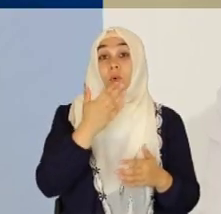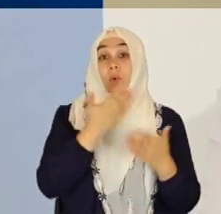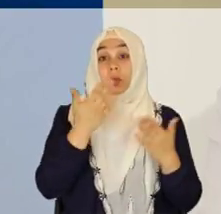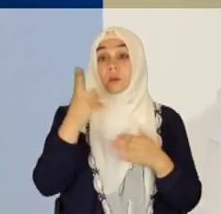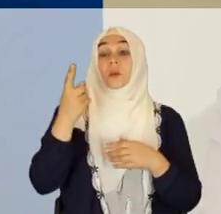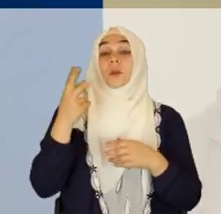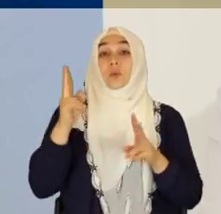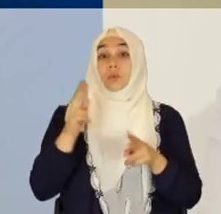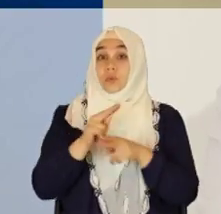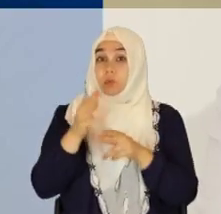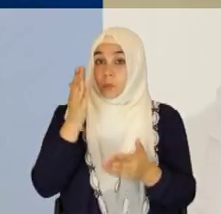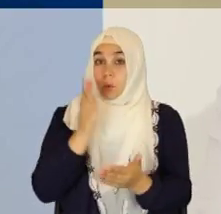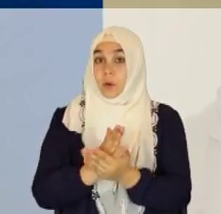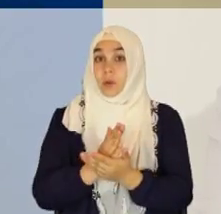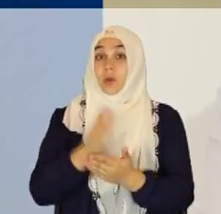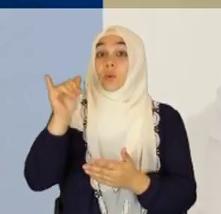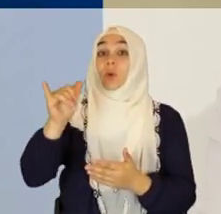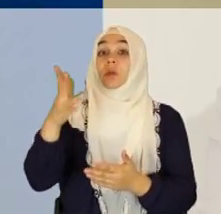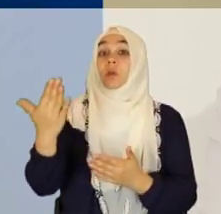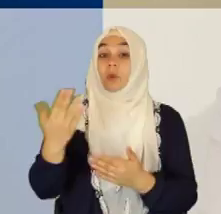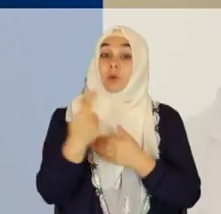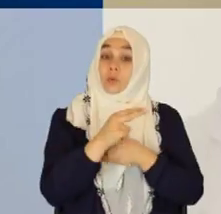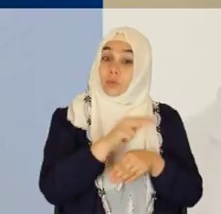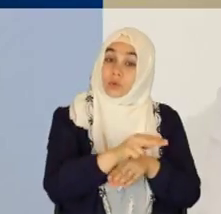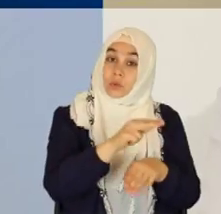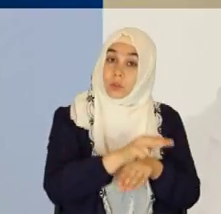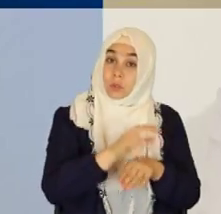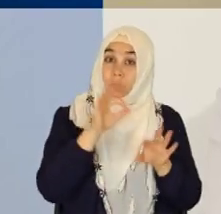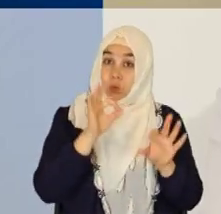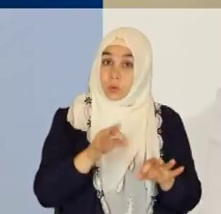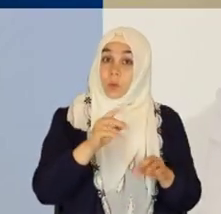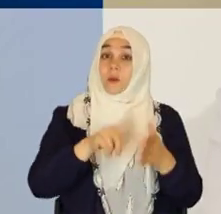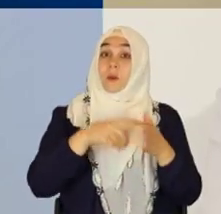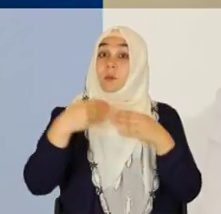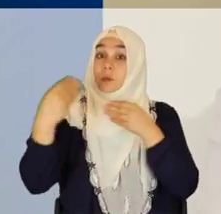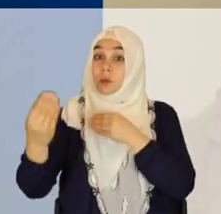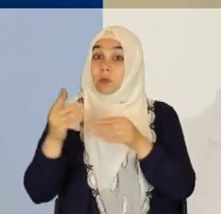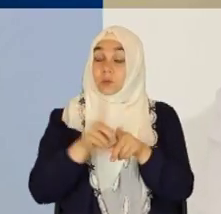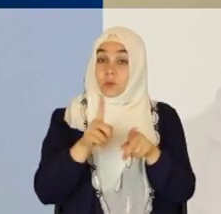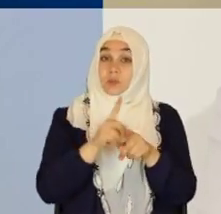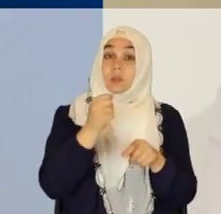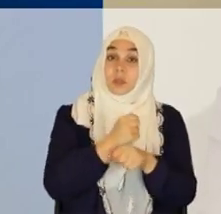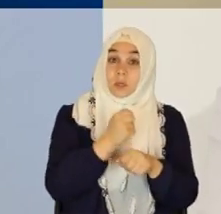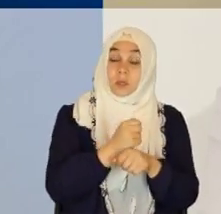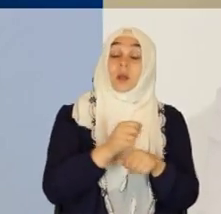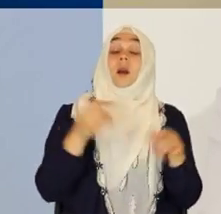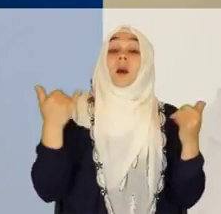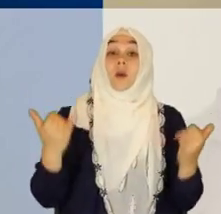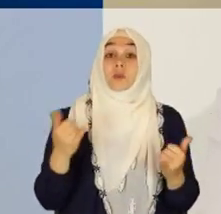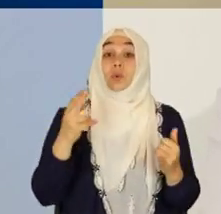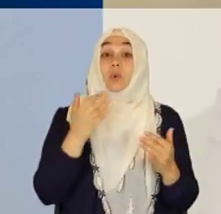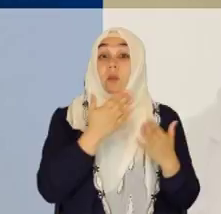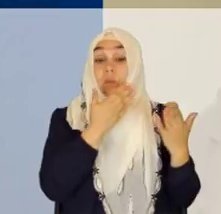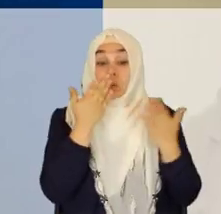bor. U odamdan dars olgan, darsini topshirgan, yana yangi vazifa olgan. Endi xatm